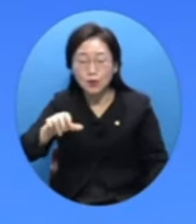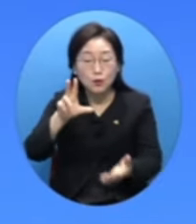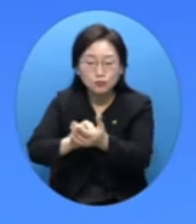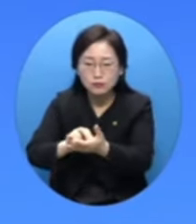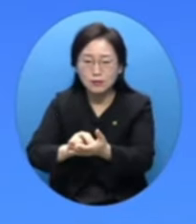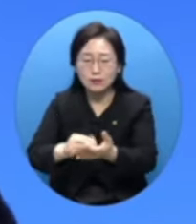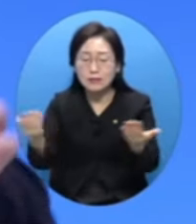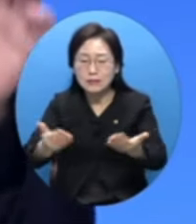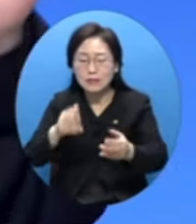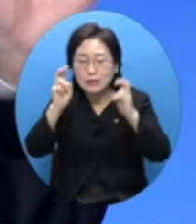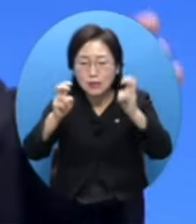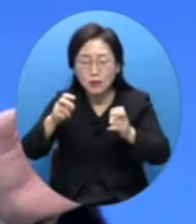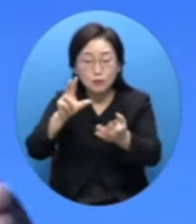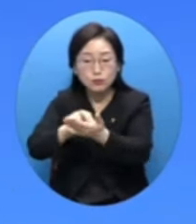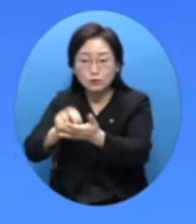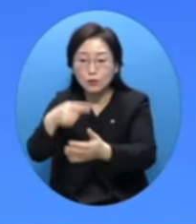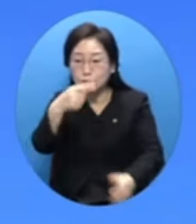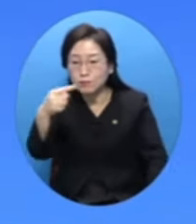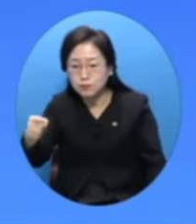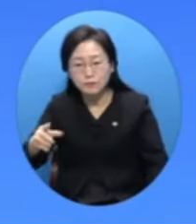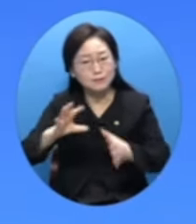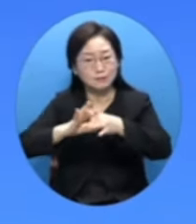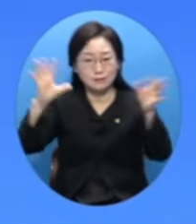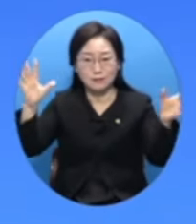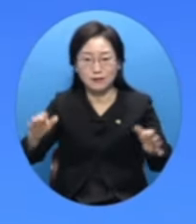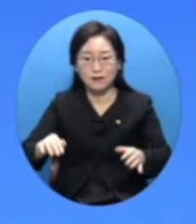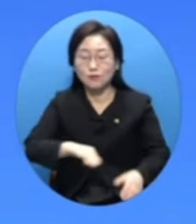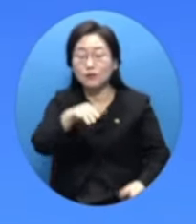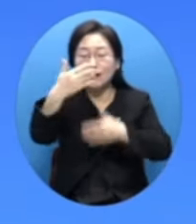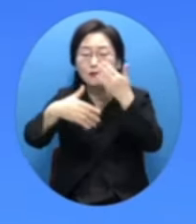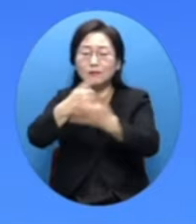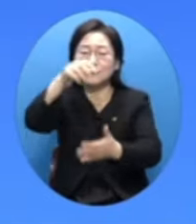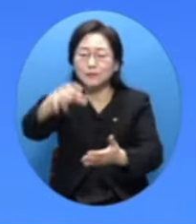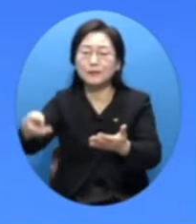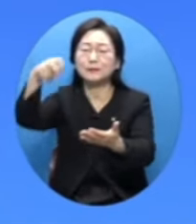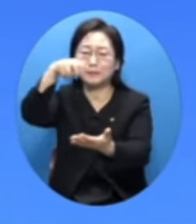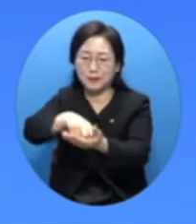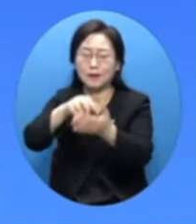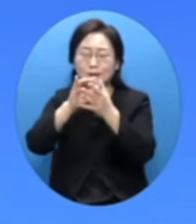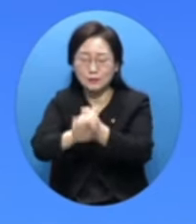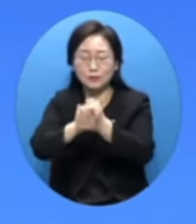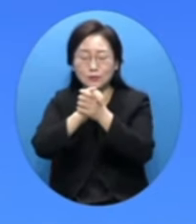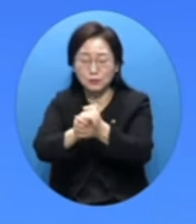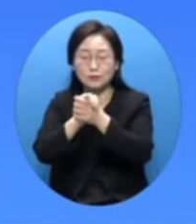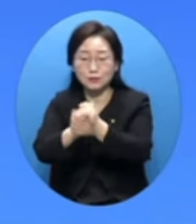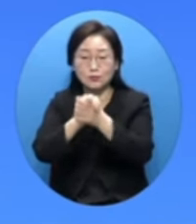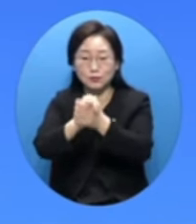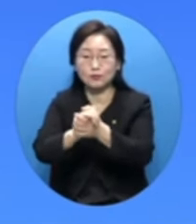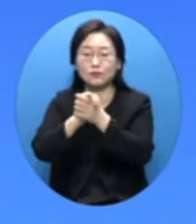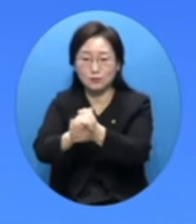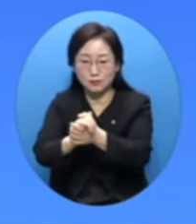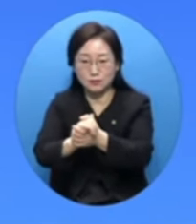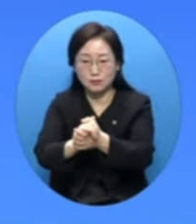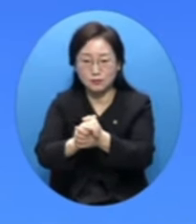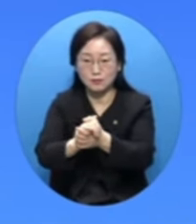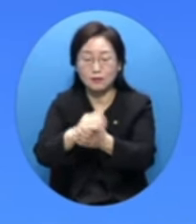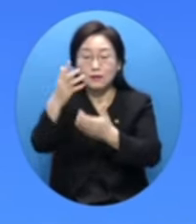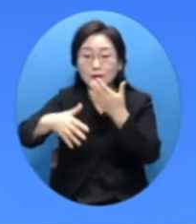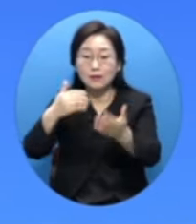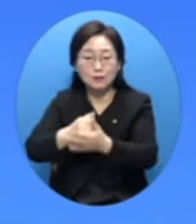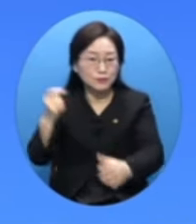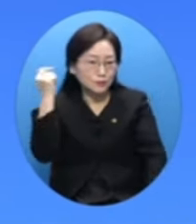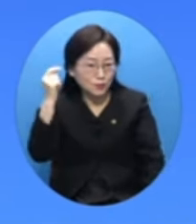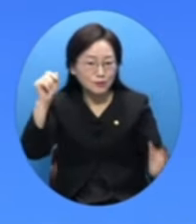문제, 사업의 문제, 어떤 문제가 생겨나더라도 우리가 하나님께 엎드려 기도하고 또 기도하고 또 기도하고 또 기도하면 하나님이